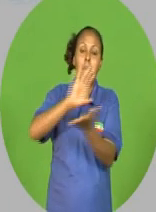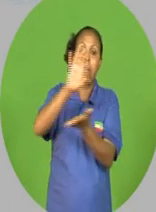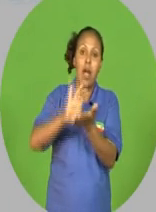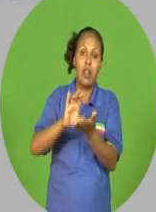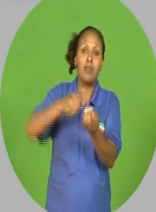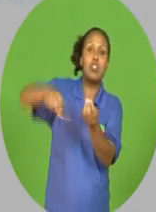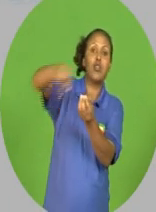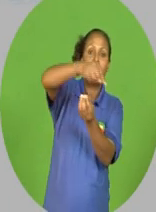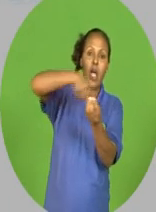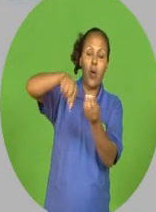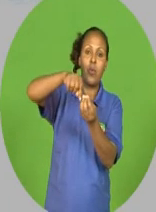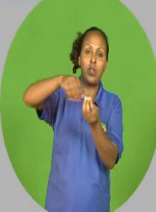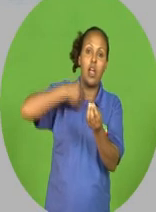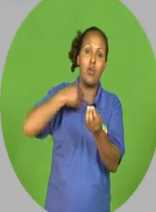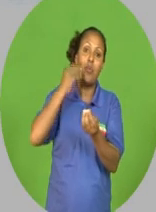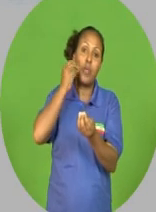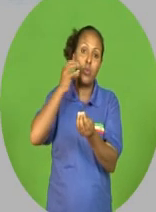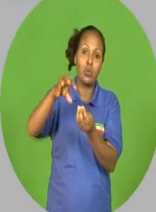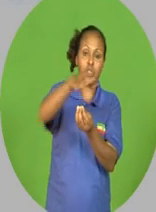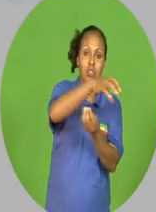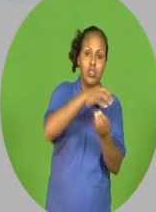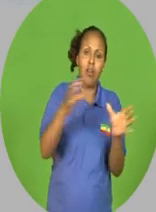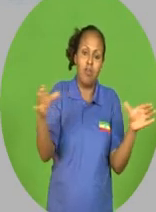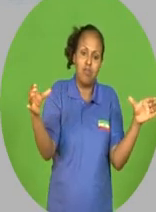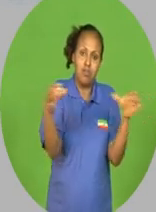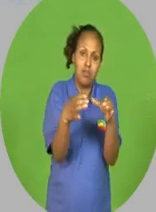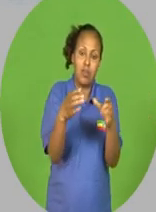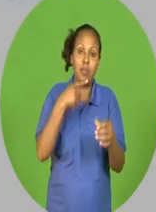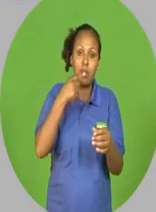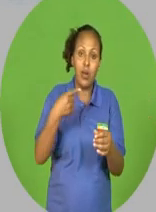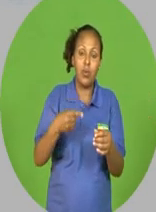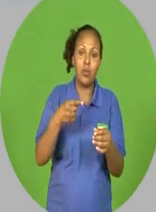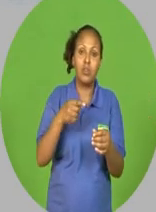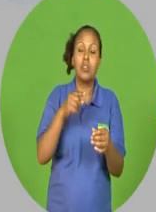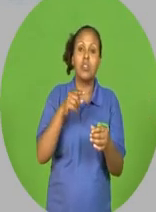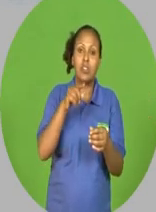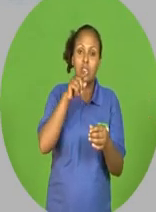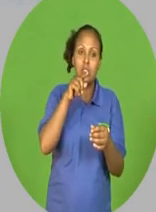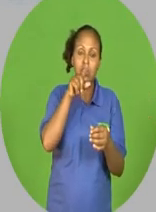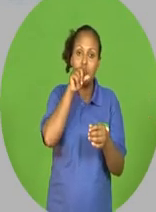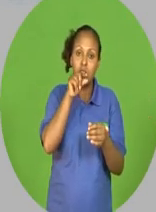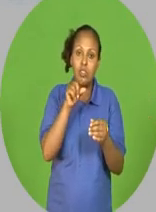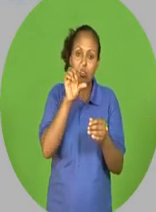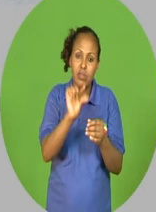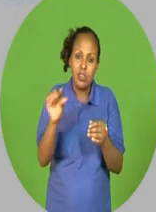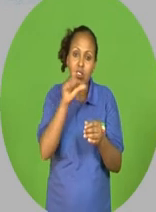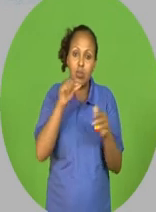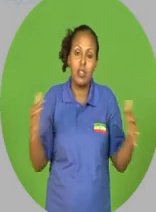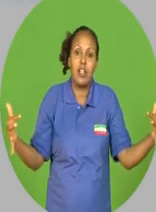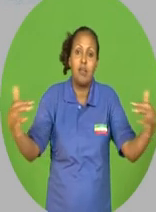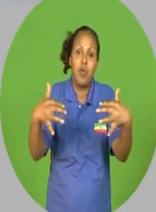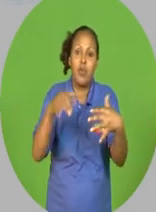ክርስቲያኑ እመሃል በዙሪያው የመንደሩ ቤቶች አንድ ላይ ችፍግ ብለው ጫጩቶቿ የከበቧት ዶሮ